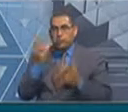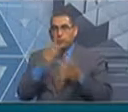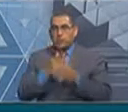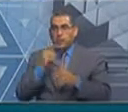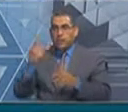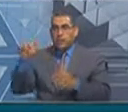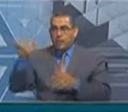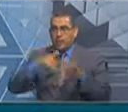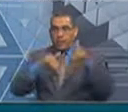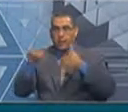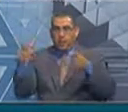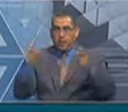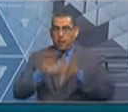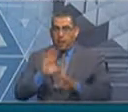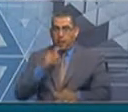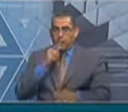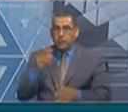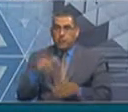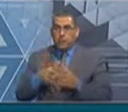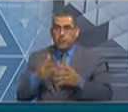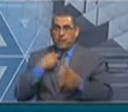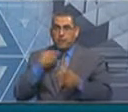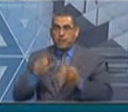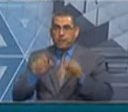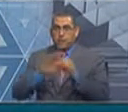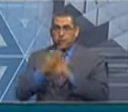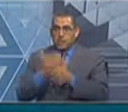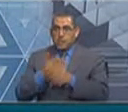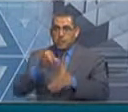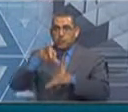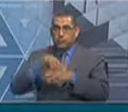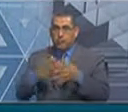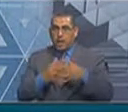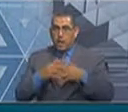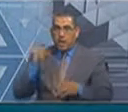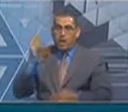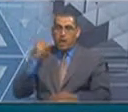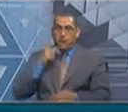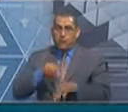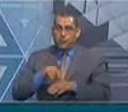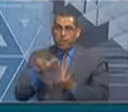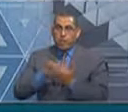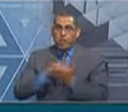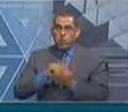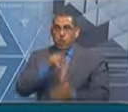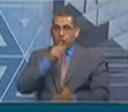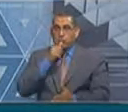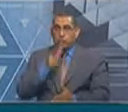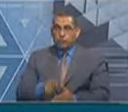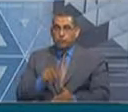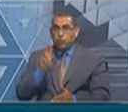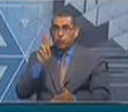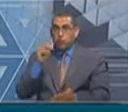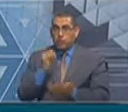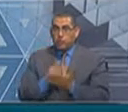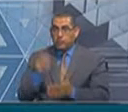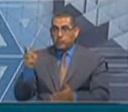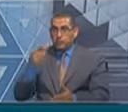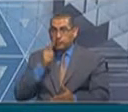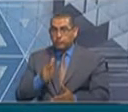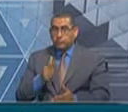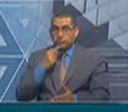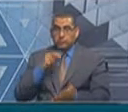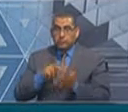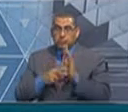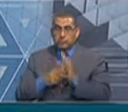الصحي المفروض في نيويورك حيث مقر المنظمة على الزائرين الأجانب. الأمين العام للأمم المتحدة